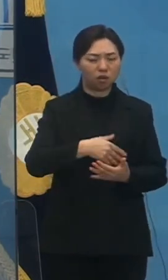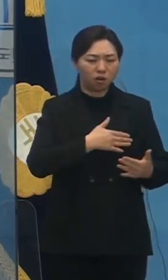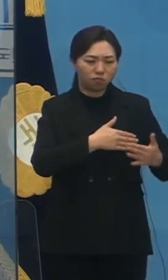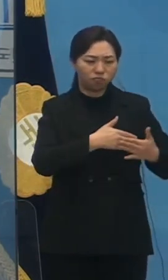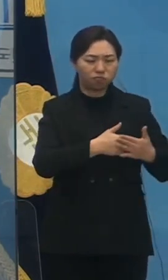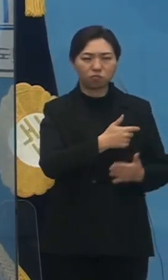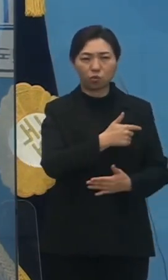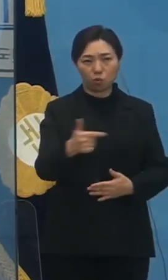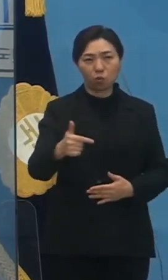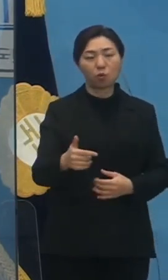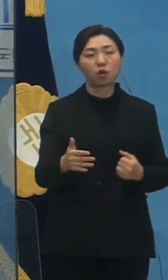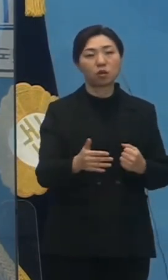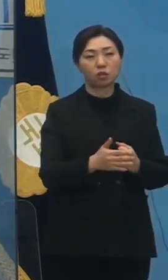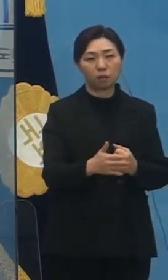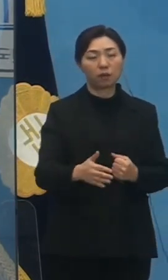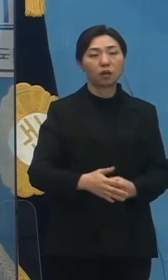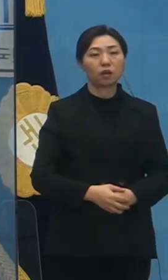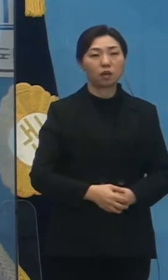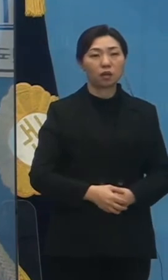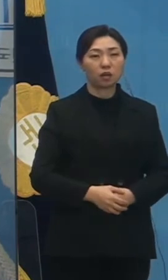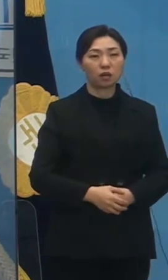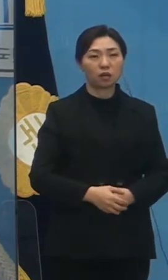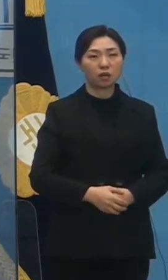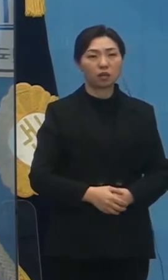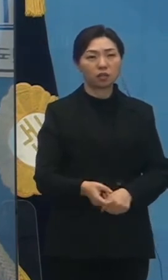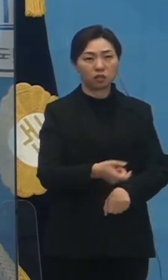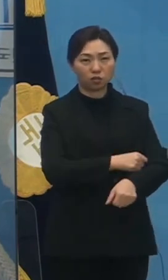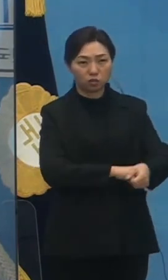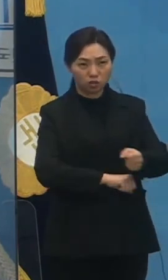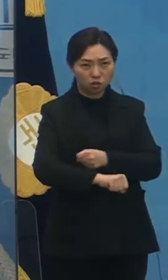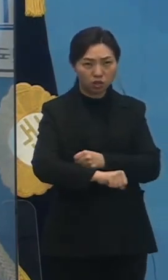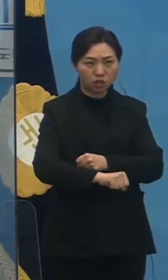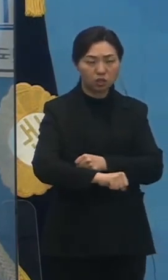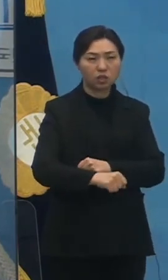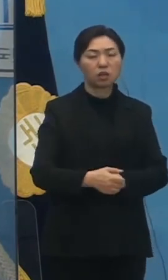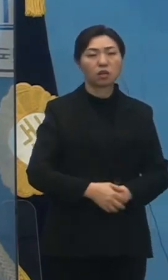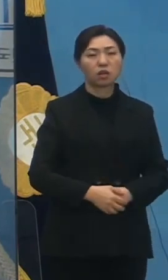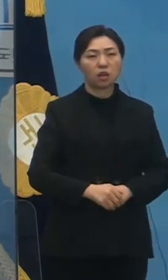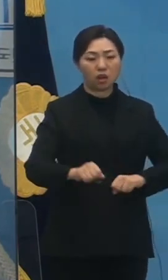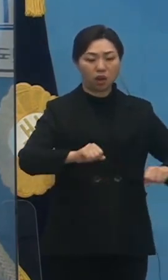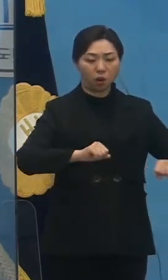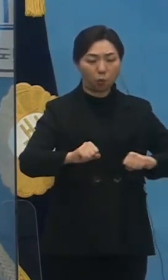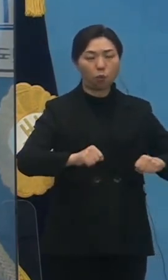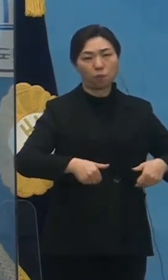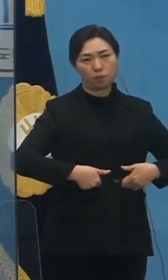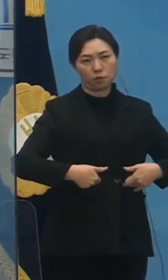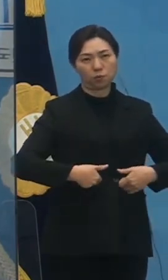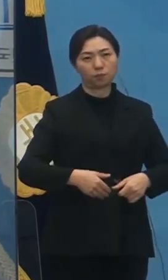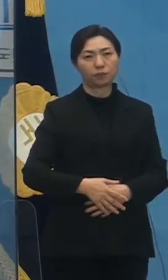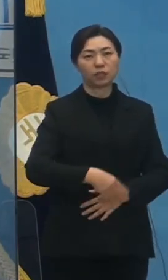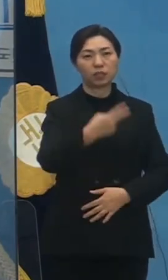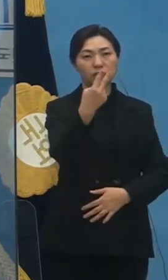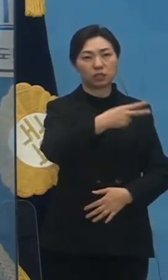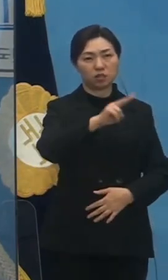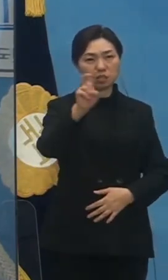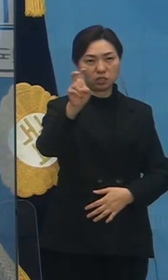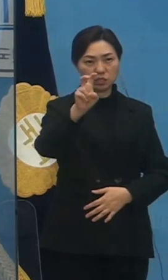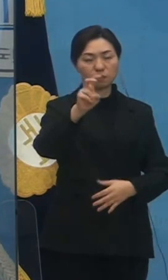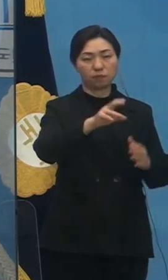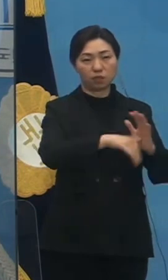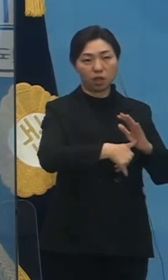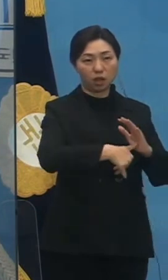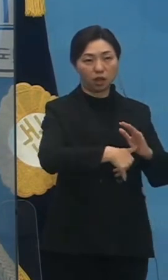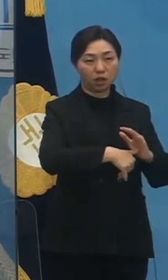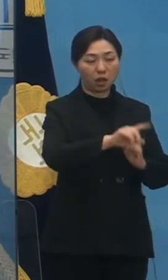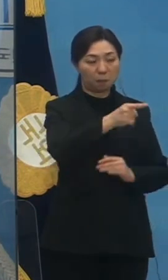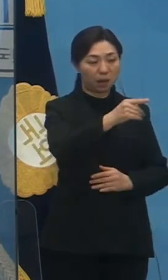있습니다. 그렇기 때문에 적극적인 대응책이 필요합니다. 2020년